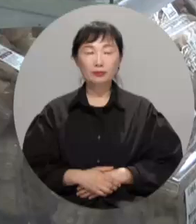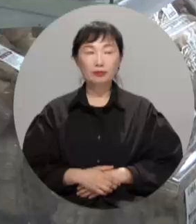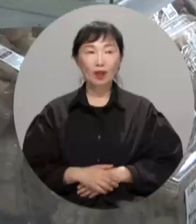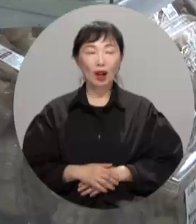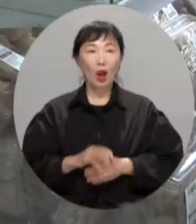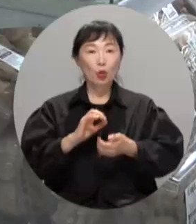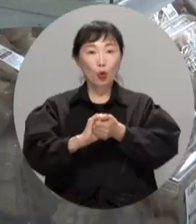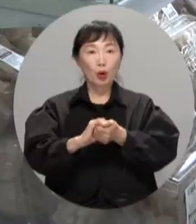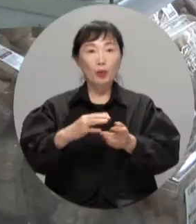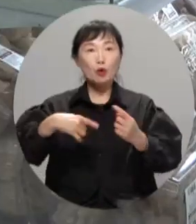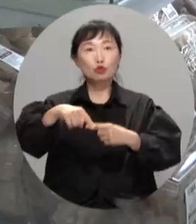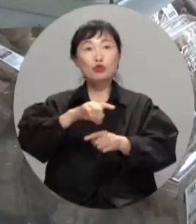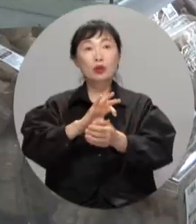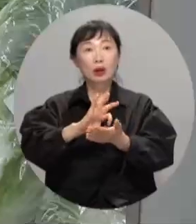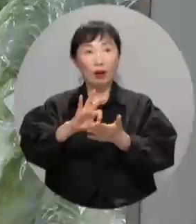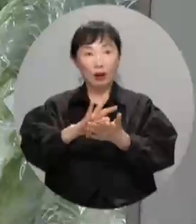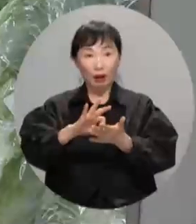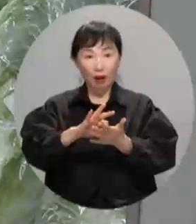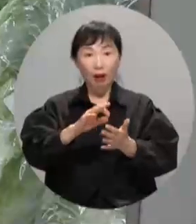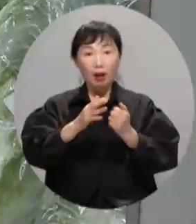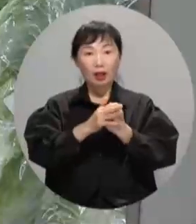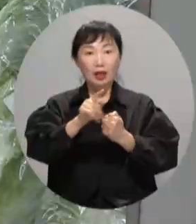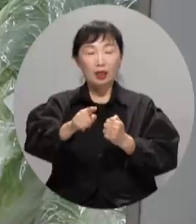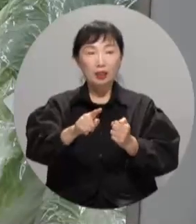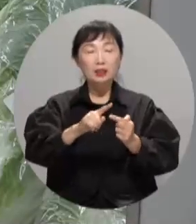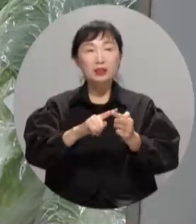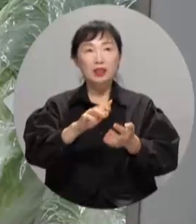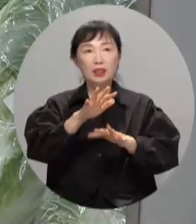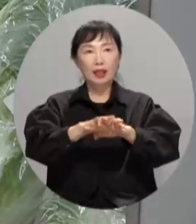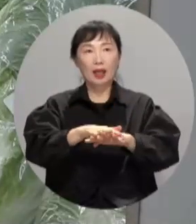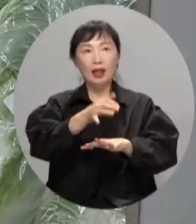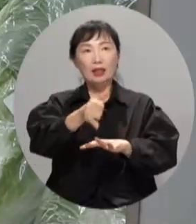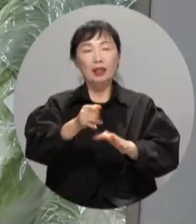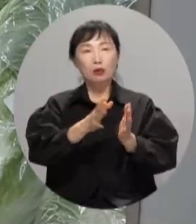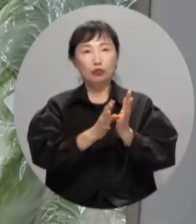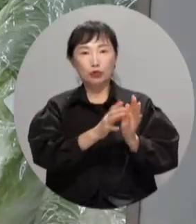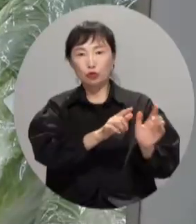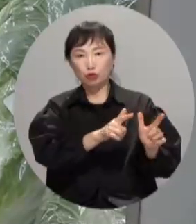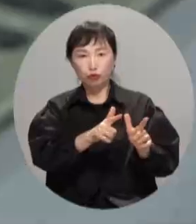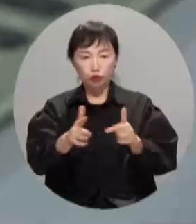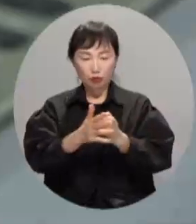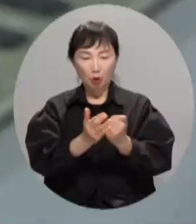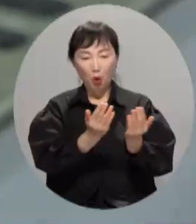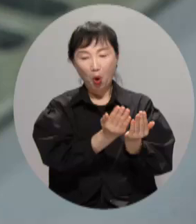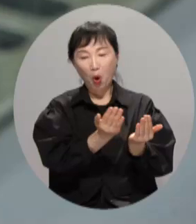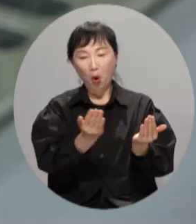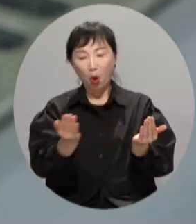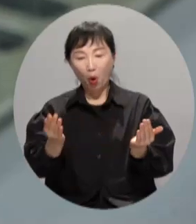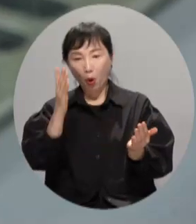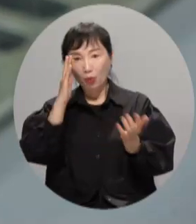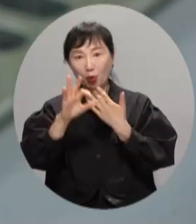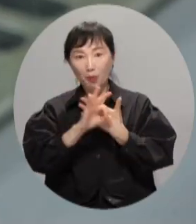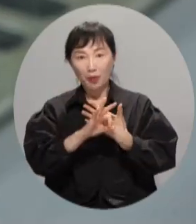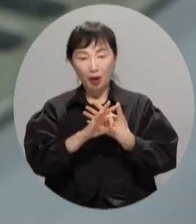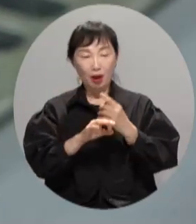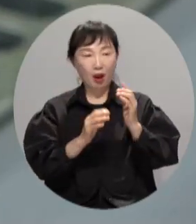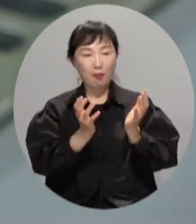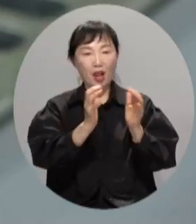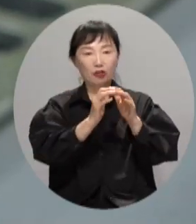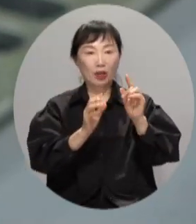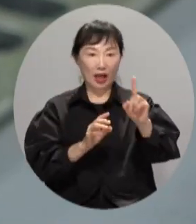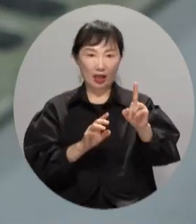농협이 운영하는 대형마트의 신선 농산물 코너. 진열돼 있는 배추 한 통의 가격이